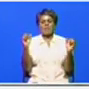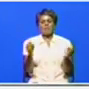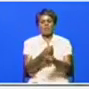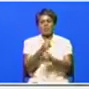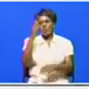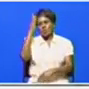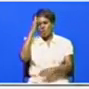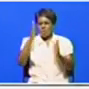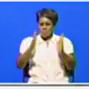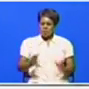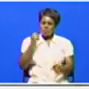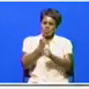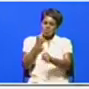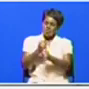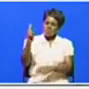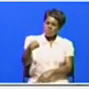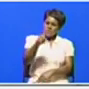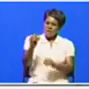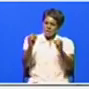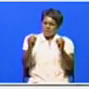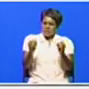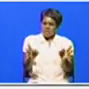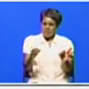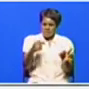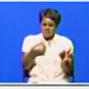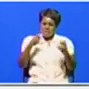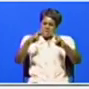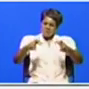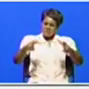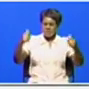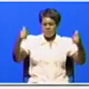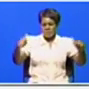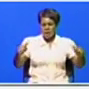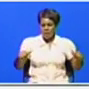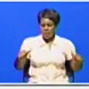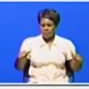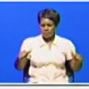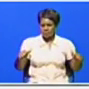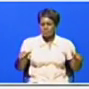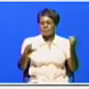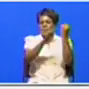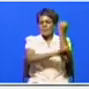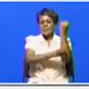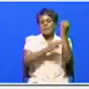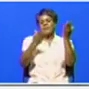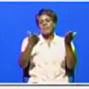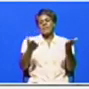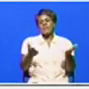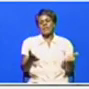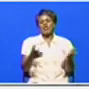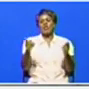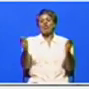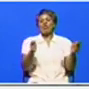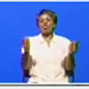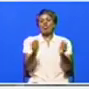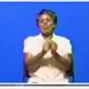whether somebody has committed an offense if I have not investigated. This is a country that is run through